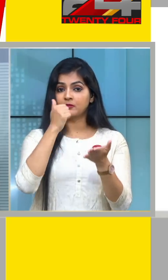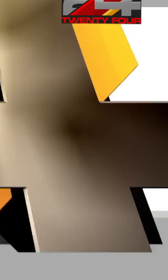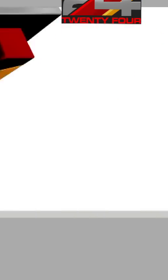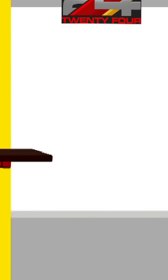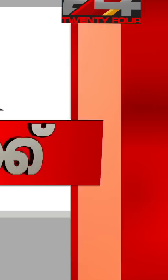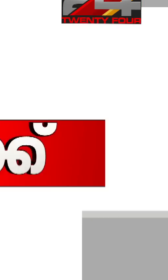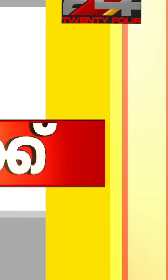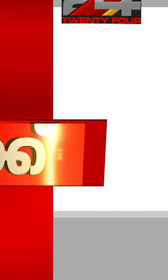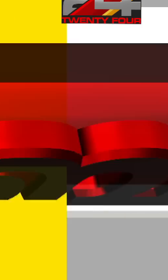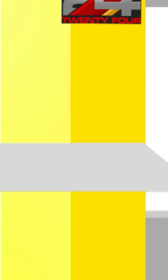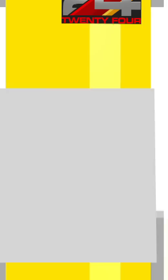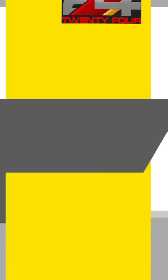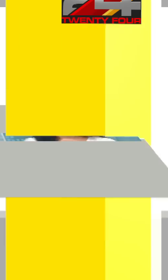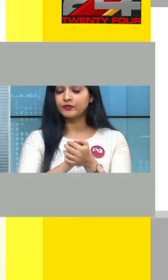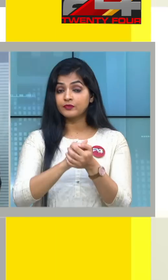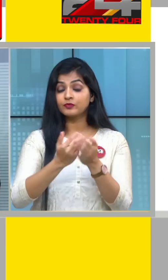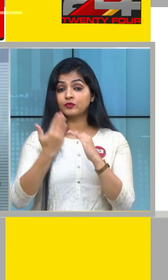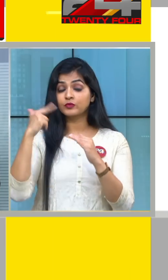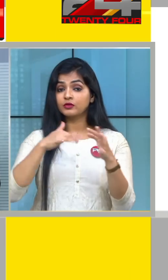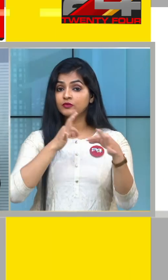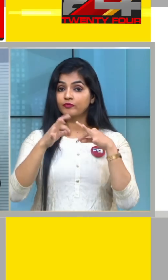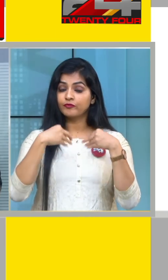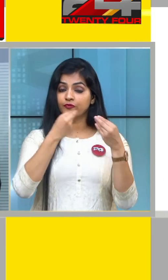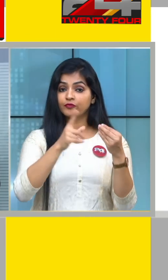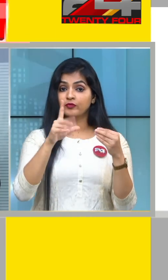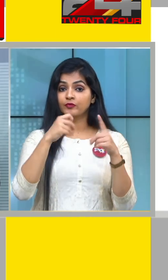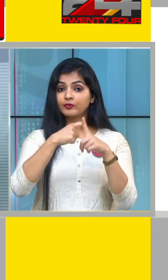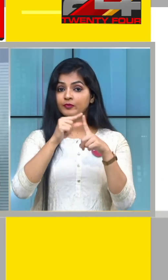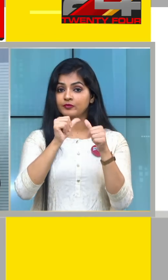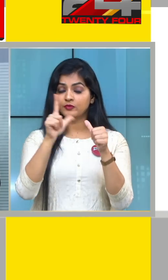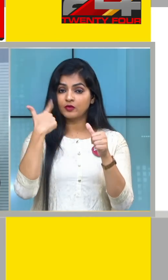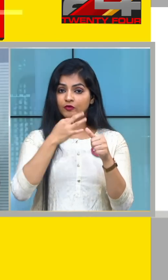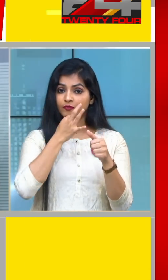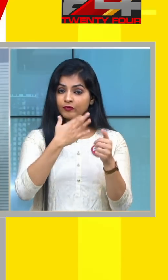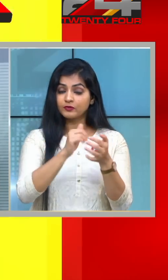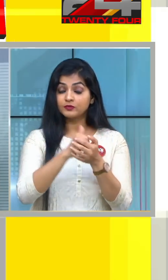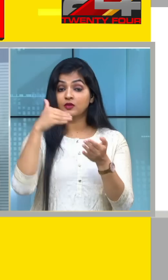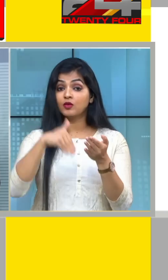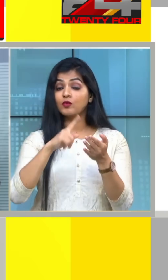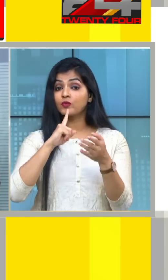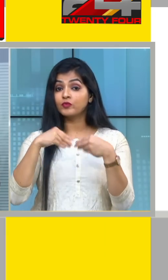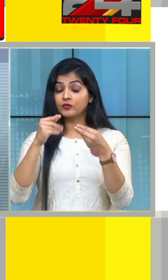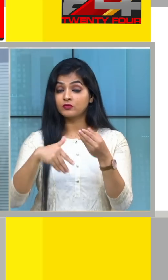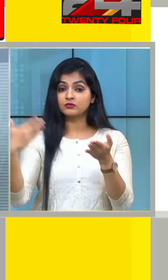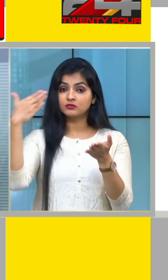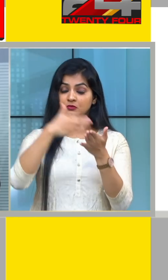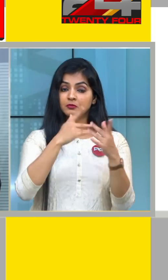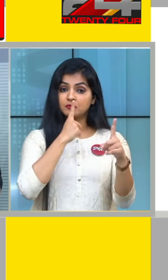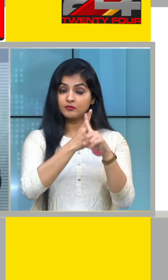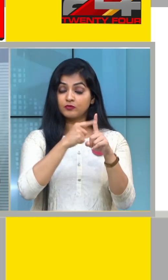എന്തായാലും നേരത്തെ വിശദീകരണം ഇതുമായി ബന്ധപ്പെട്ട് ലോക്പാൽ തേടിയിരുന്നു. നിലവിൽ നേരിട്ട് ഹാജരാകാനും ഇതുമായി ബന്ധപ്പെട്ടിട്ടുള്ള